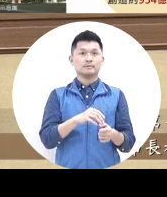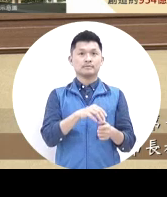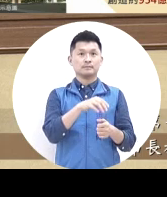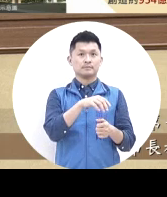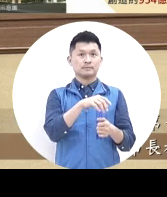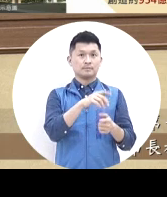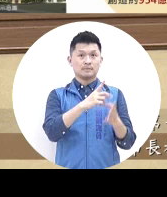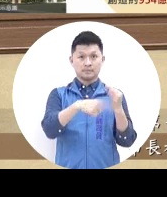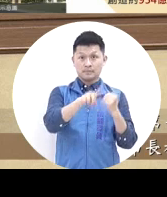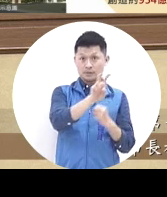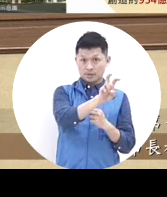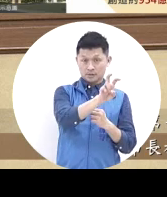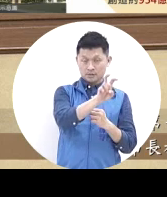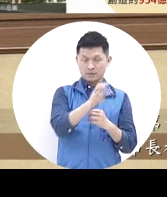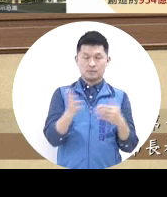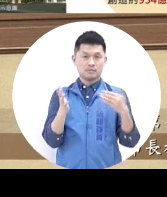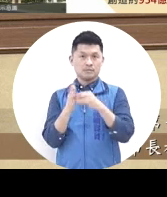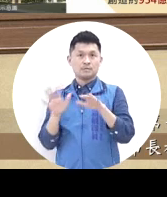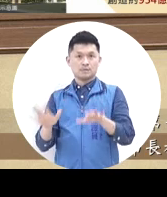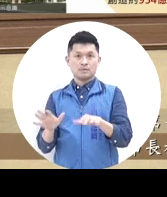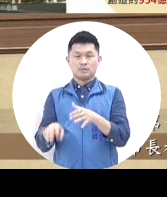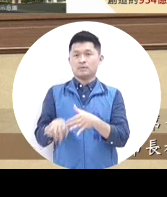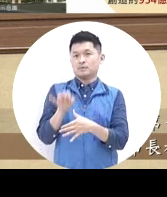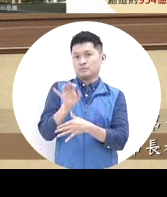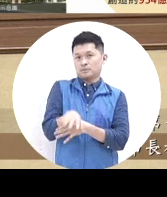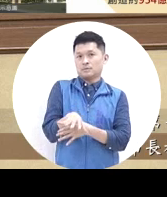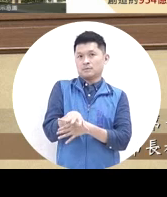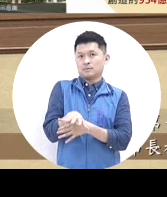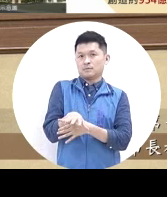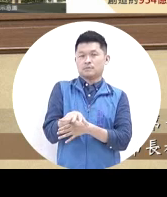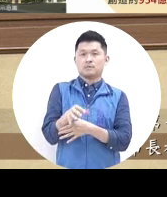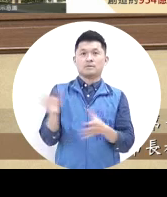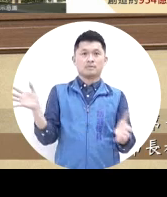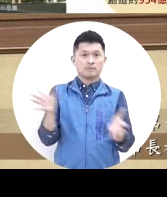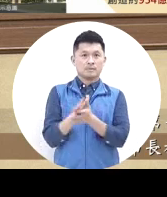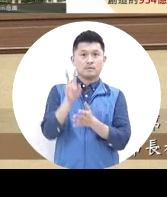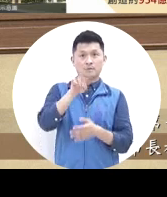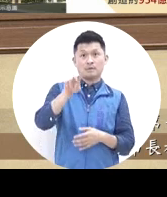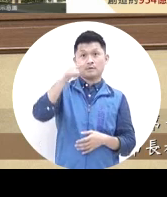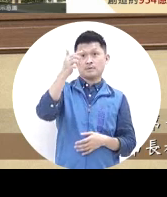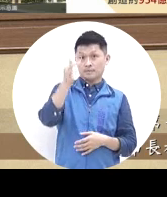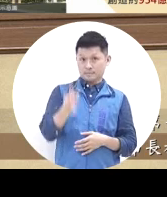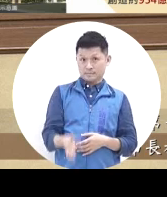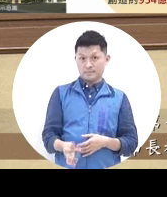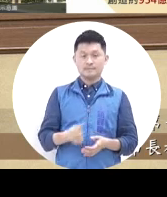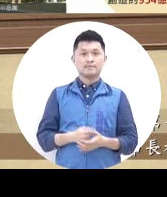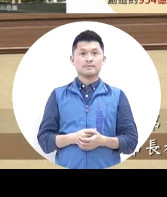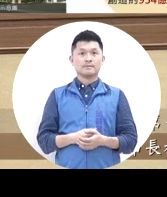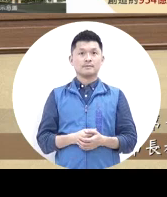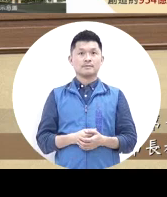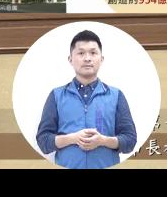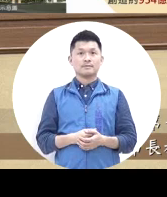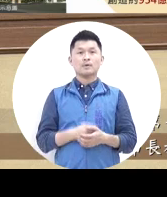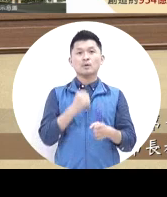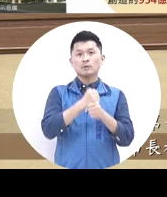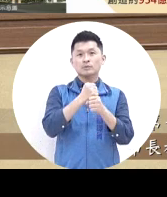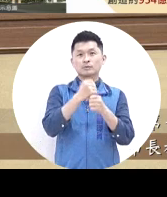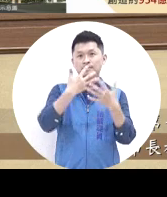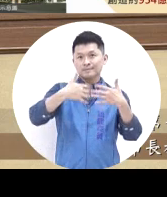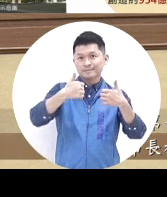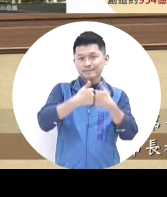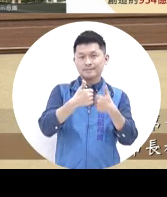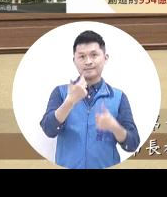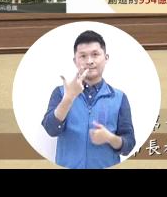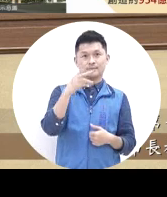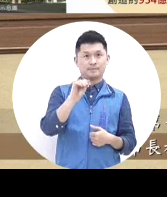到现在为止，总投资金额是超过2600亿，带动7万个就业的机会。